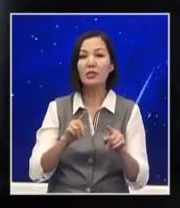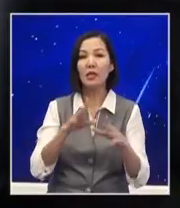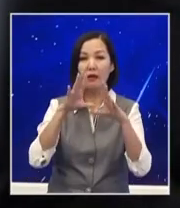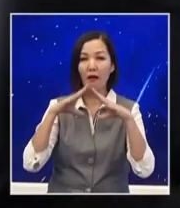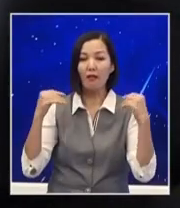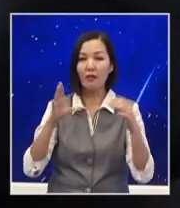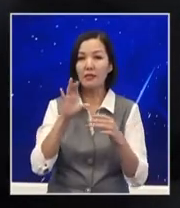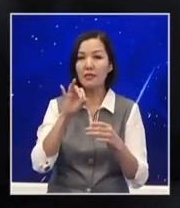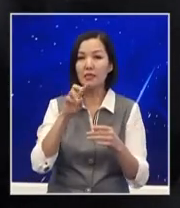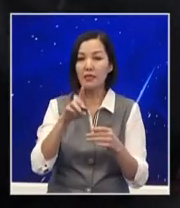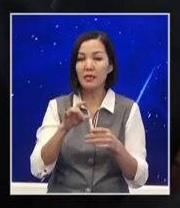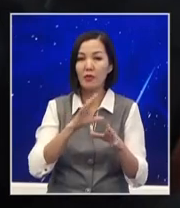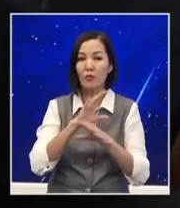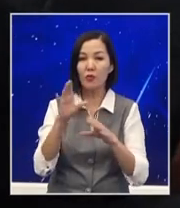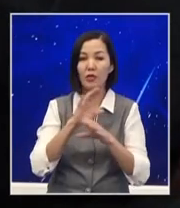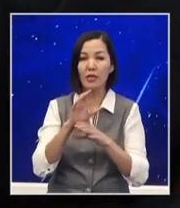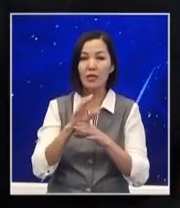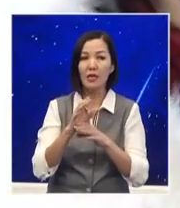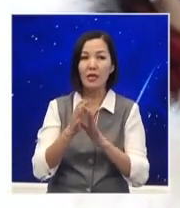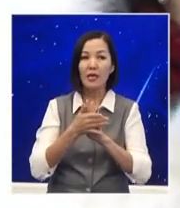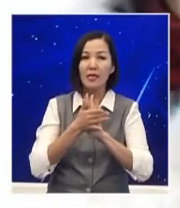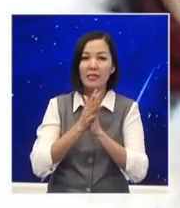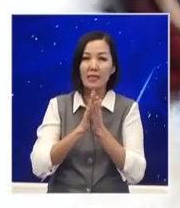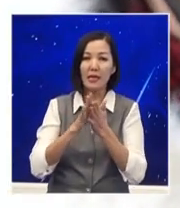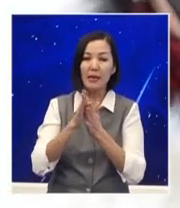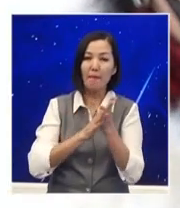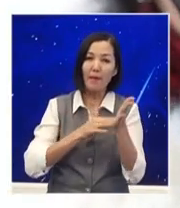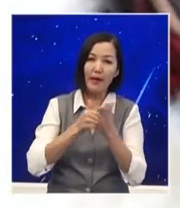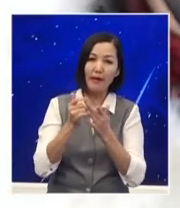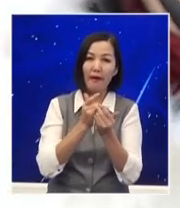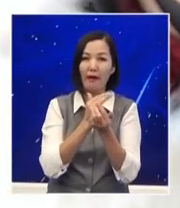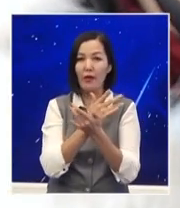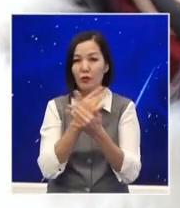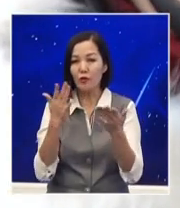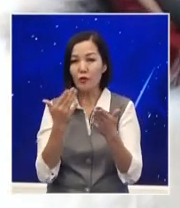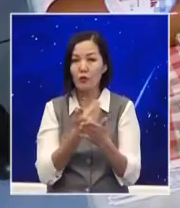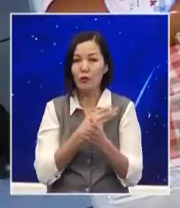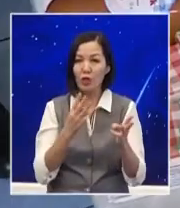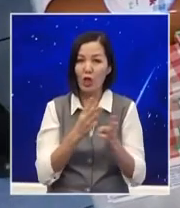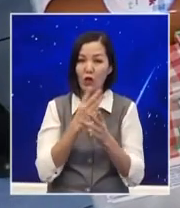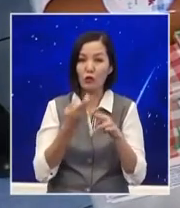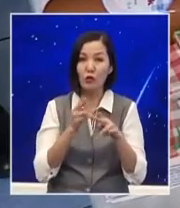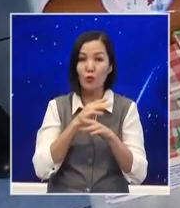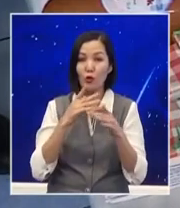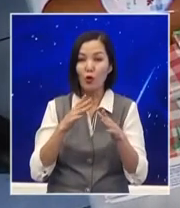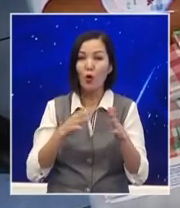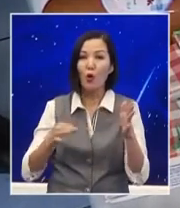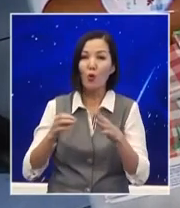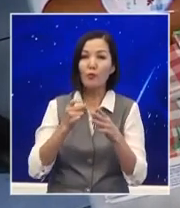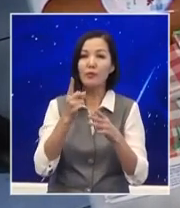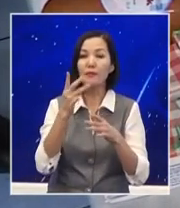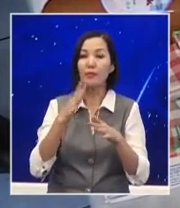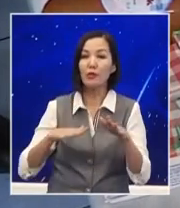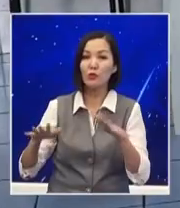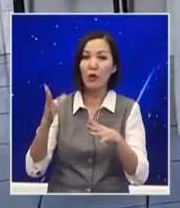өндіріледі. Тұтынушылар әсіресе зауыттың сарымайы мен ірімшігін сұратады. Зауыт директоры отандық өнім өз ауданымыздан бөлек облыстың бірнеше өңірлеріне